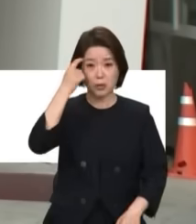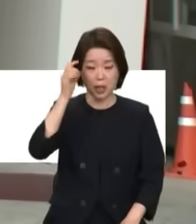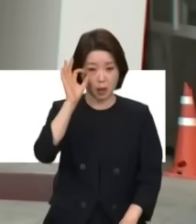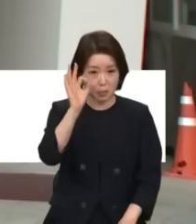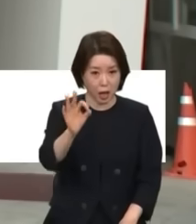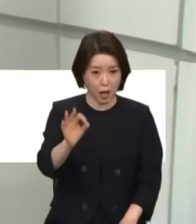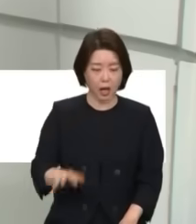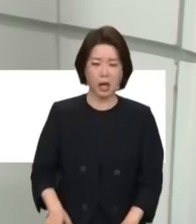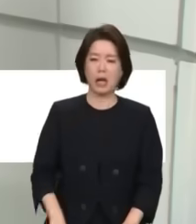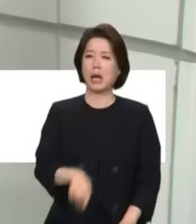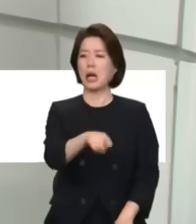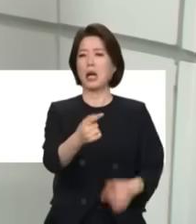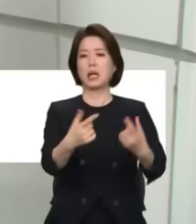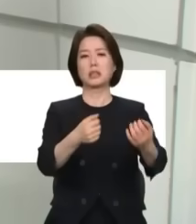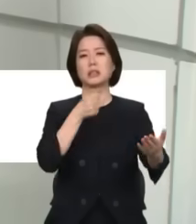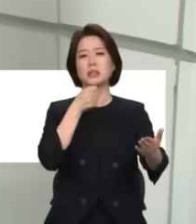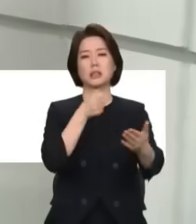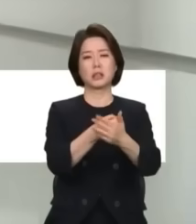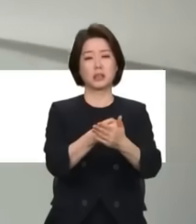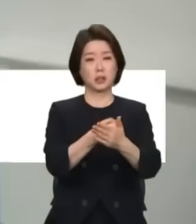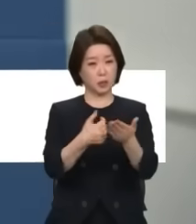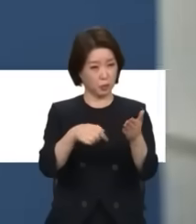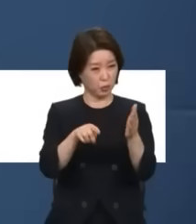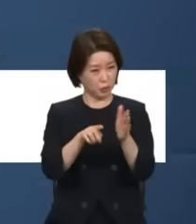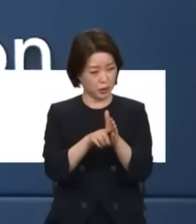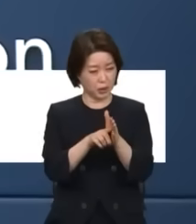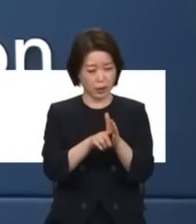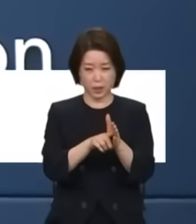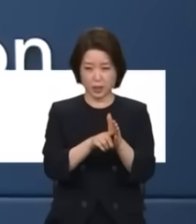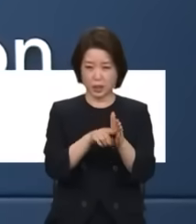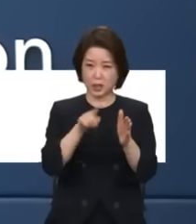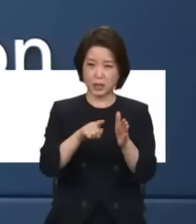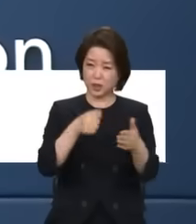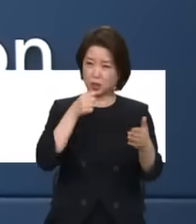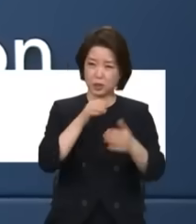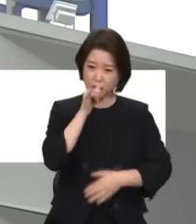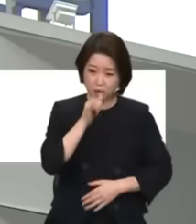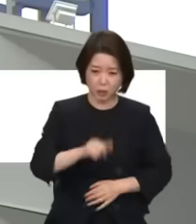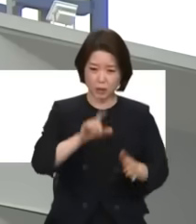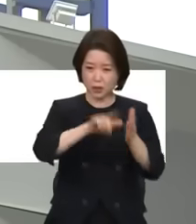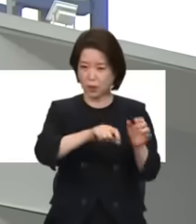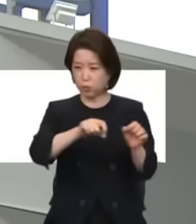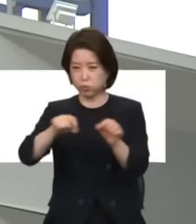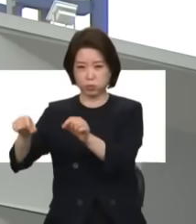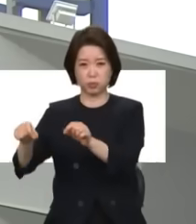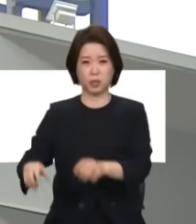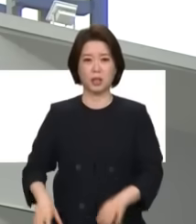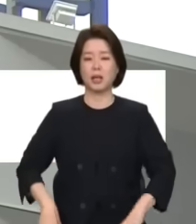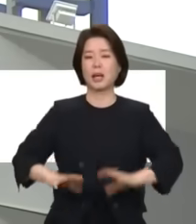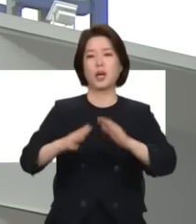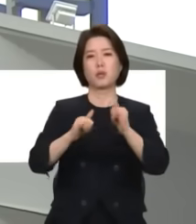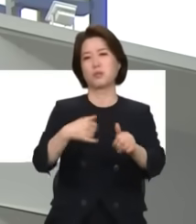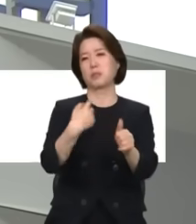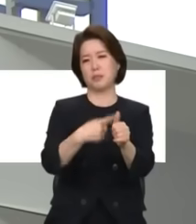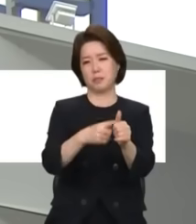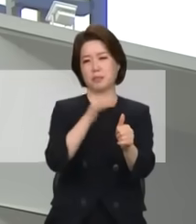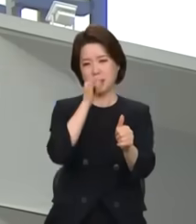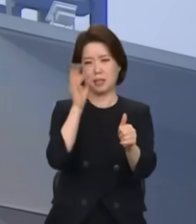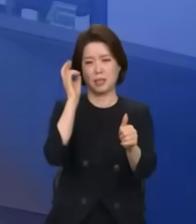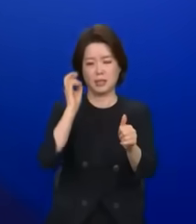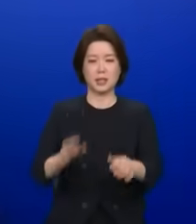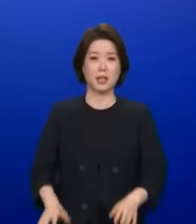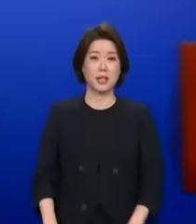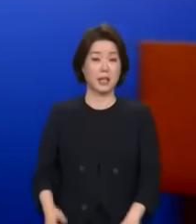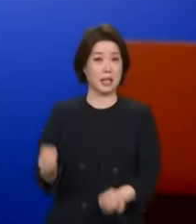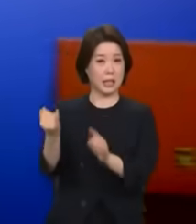때는 이러한 결정 하려고 하기에는 시간을 너무 오래 끌었던 거 아닌가에 대한 아쉬움이 있어요. 좀 국민적인 비판이 있지 않을까에 대해. 김건희